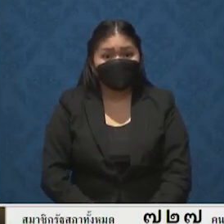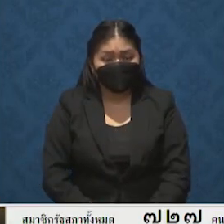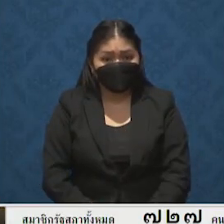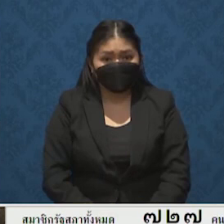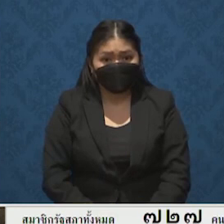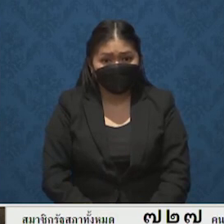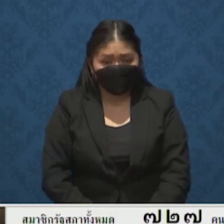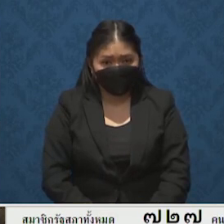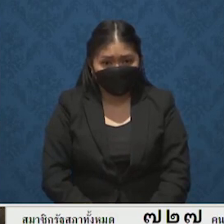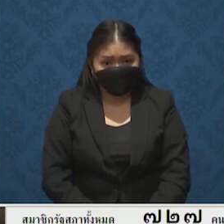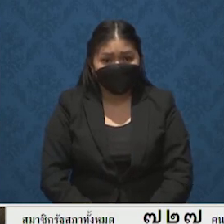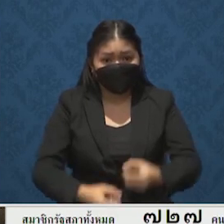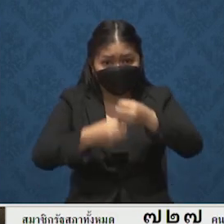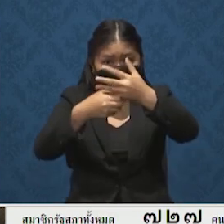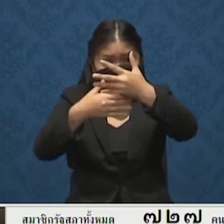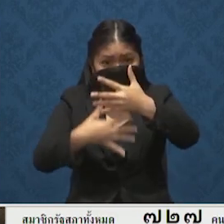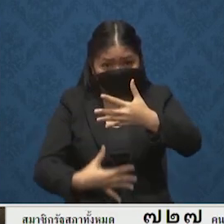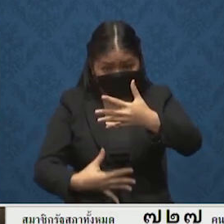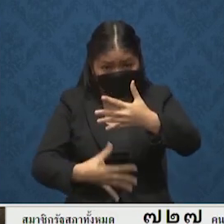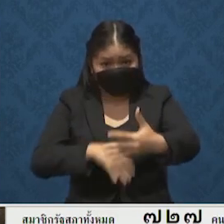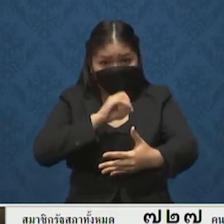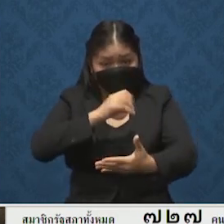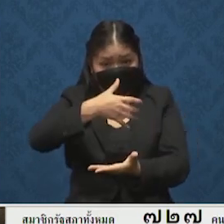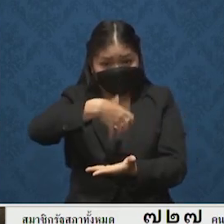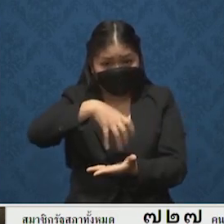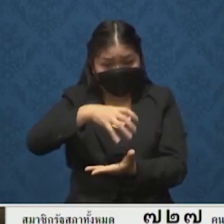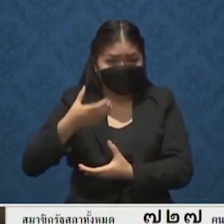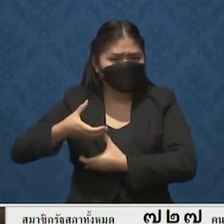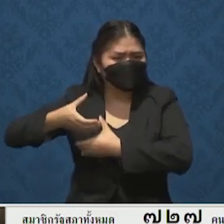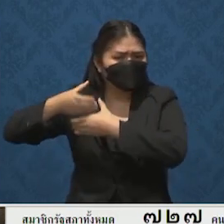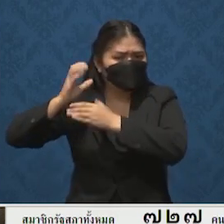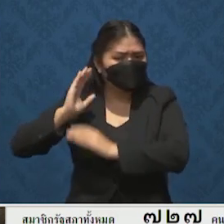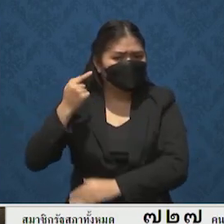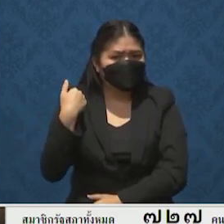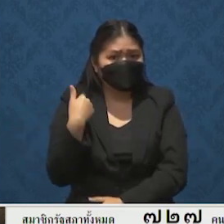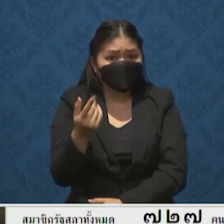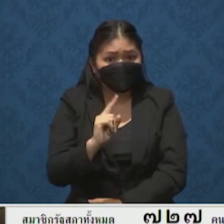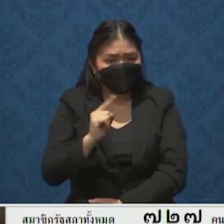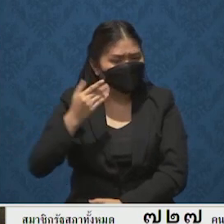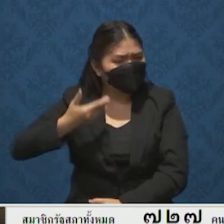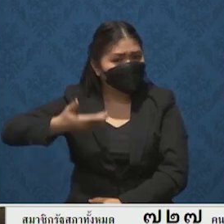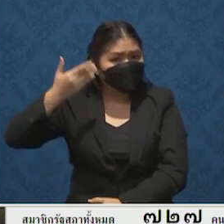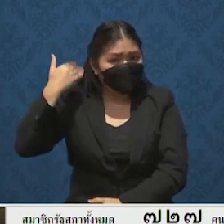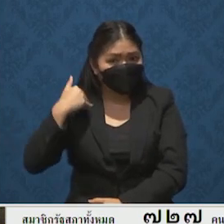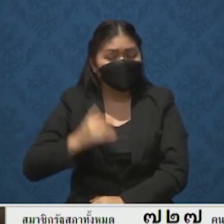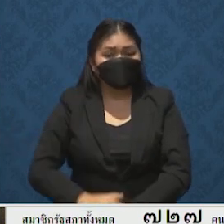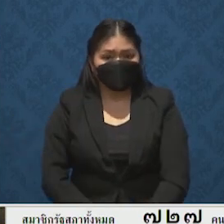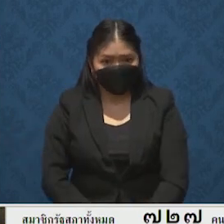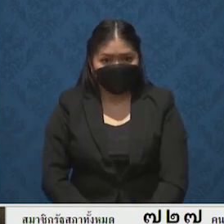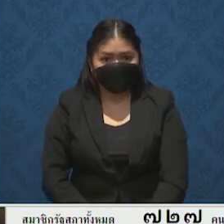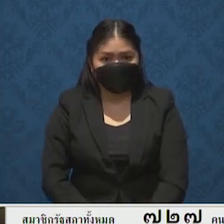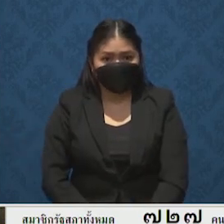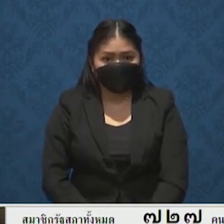ผมขอลำดับเหตุการณ์ให้พวกเราได้ย้อนไปครั้งหลังสุดนะครับ